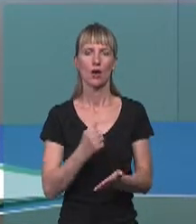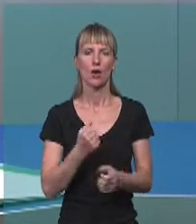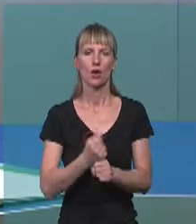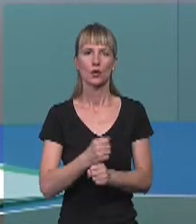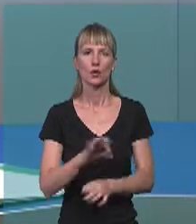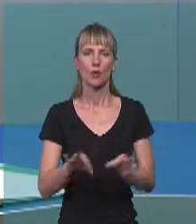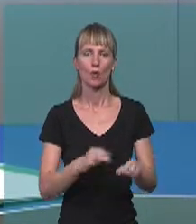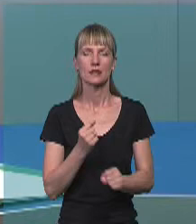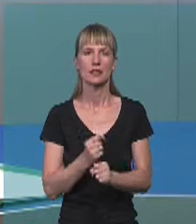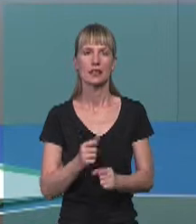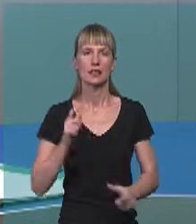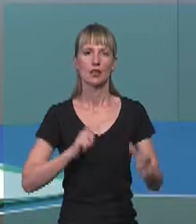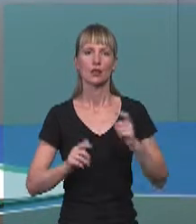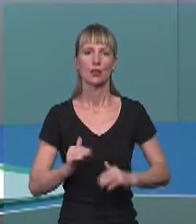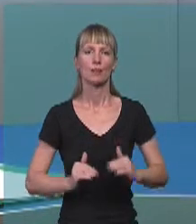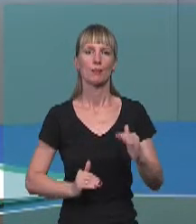затверджена Інститутом